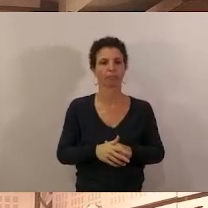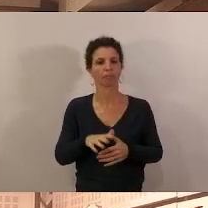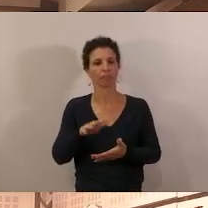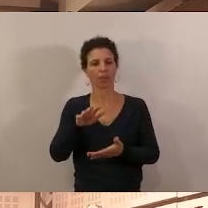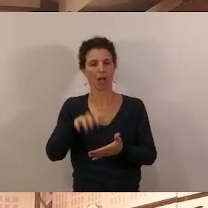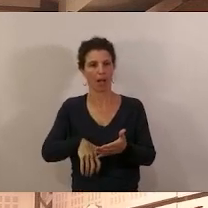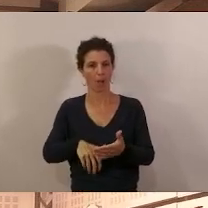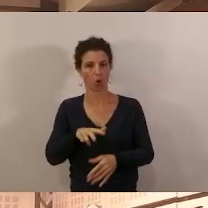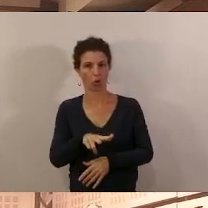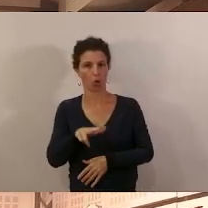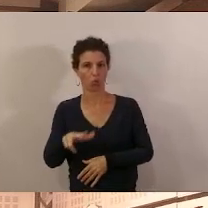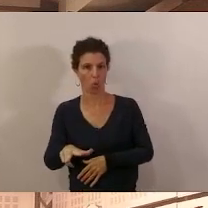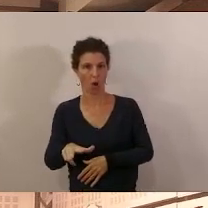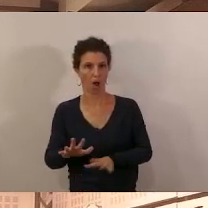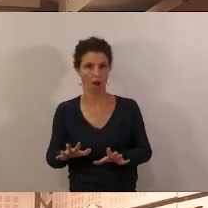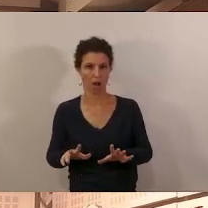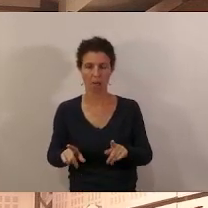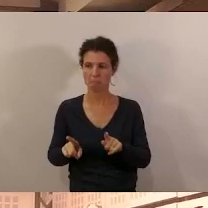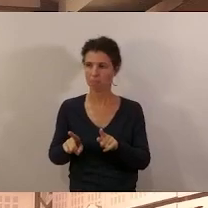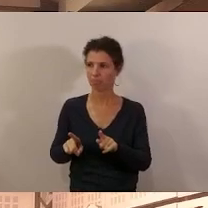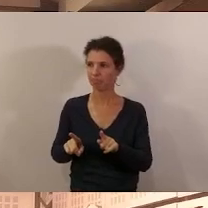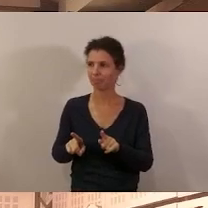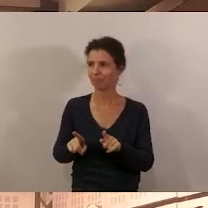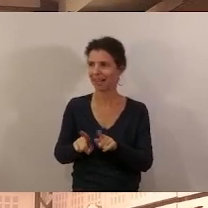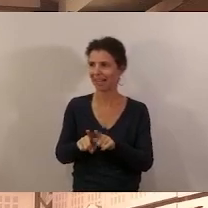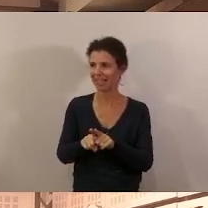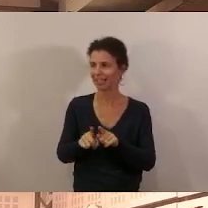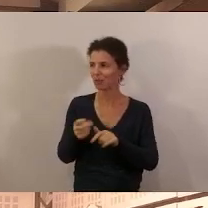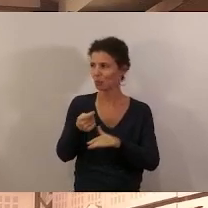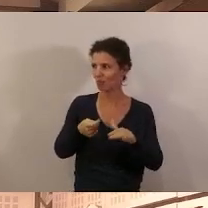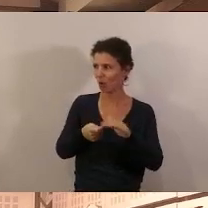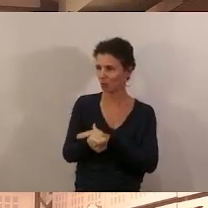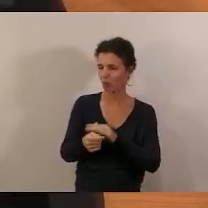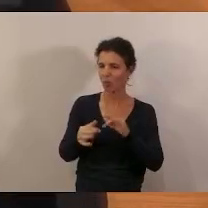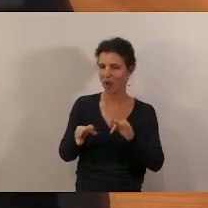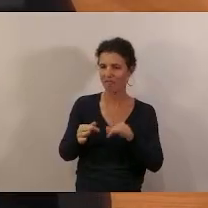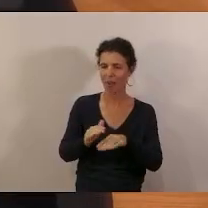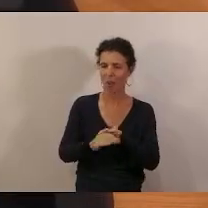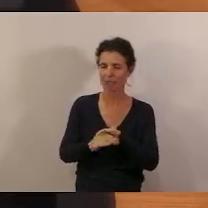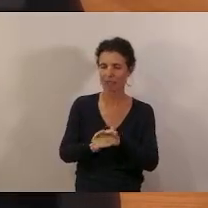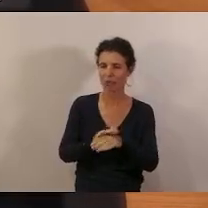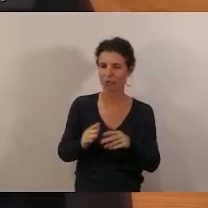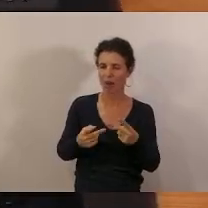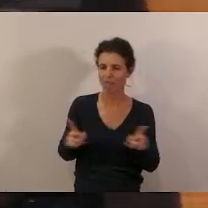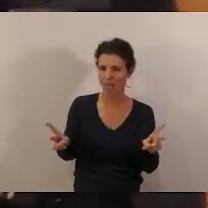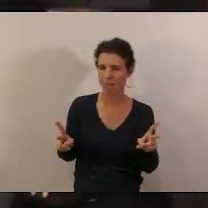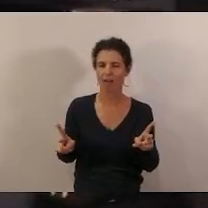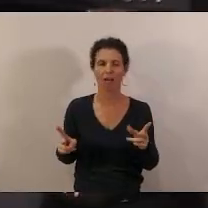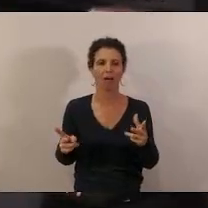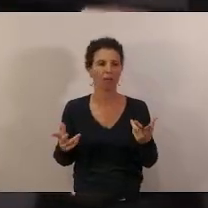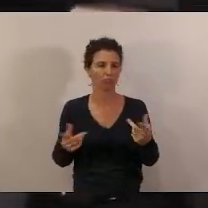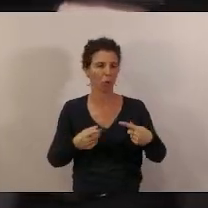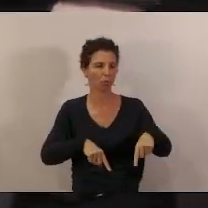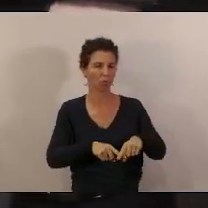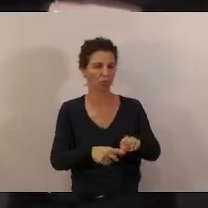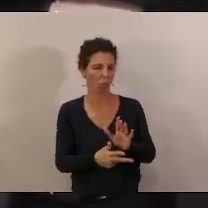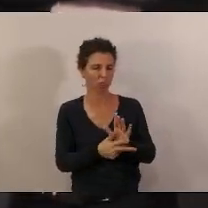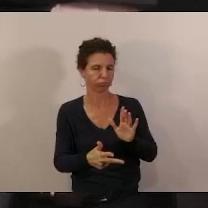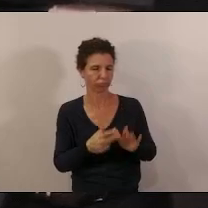Le rapport 33 ? Pareil, c'est des subventions qui concernent donc la politique de la ville. Bon, la commission a donné un avis